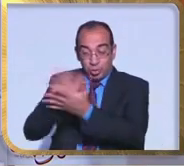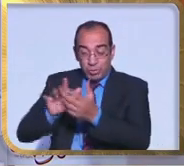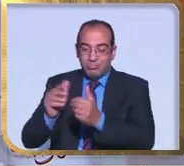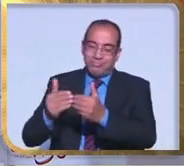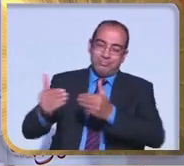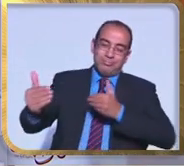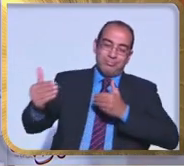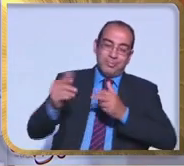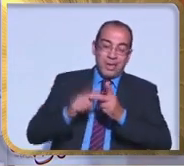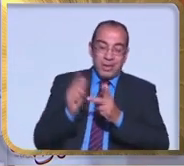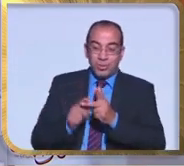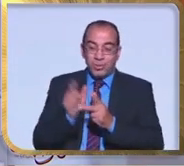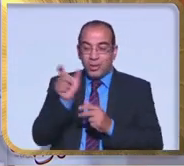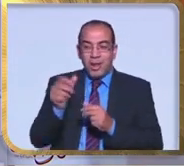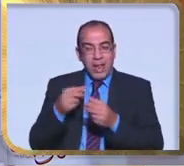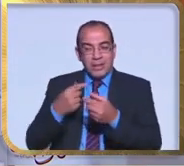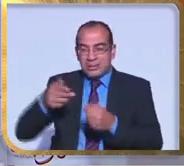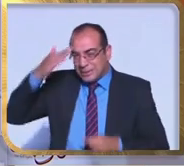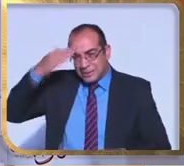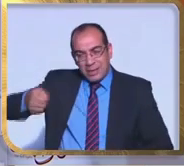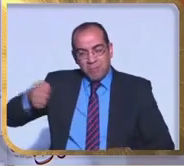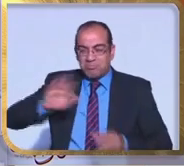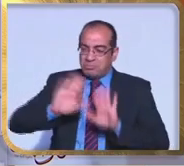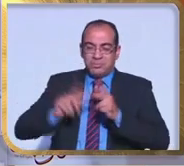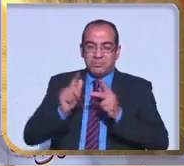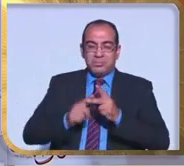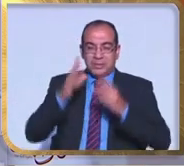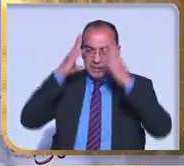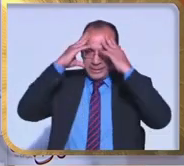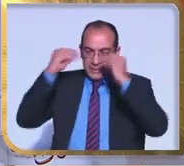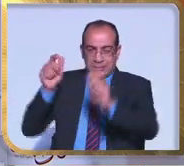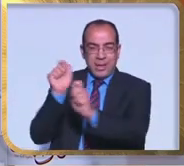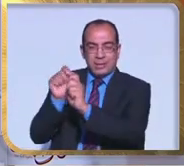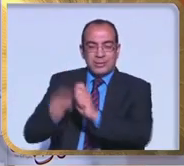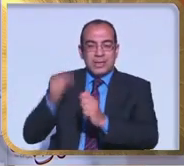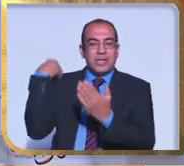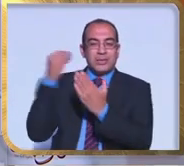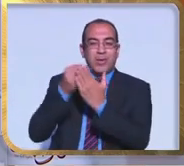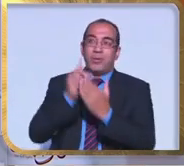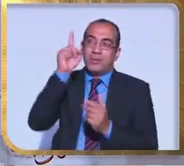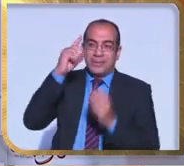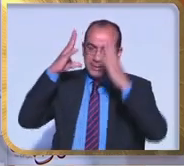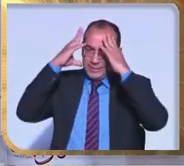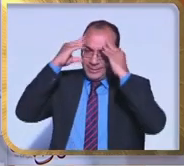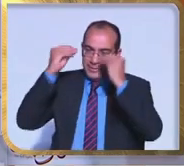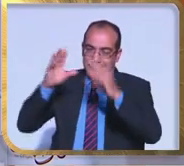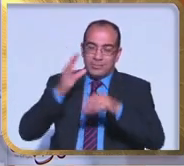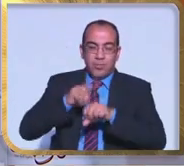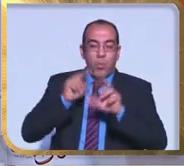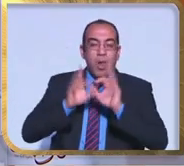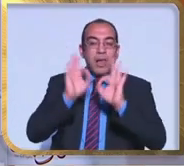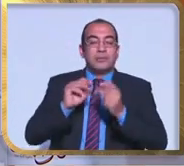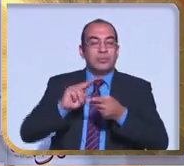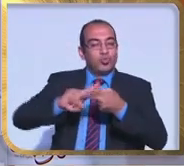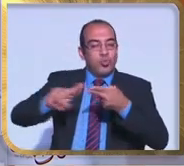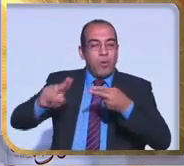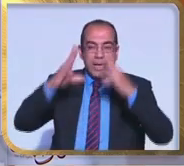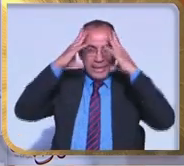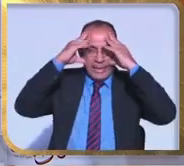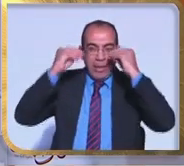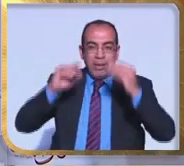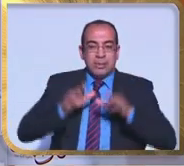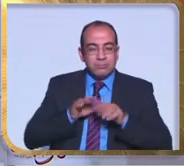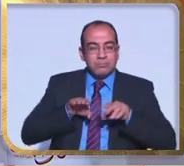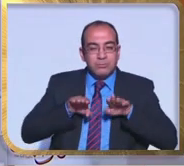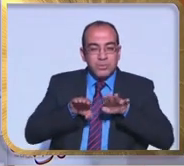يؤذيني، وابقى عارفة دايما انه ومن عفا واصلح فاجره على الله. ولابد ان انا عشان تستقيم